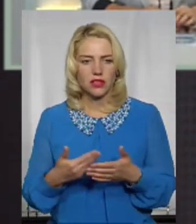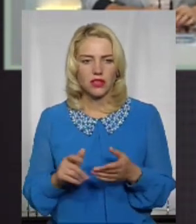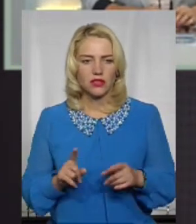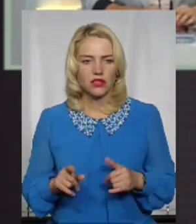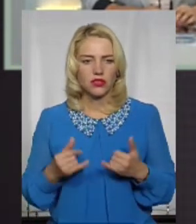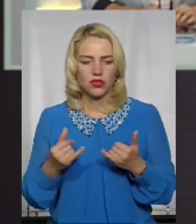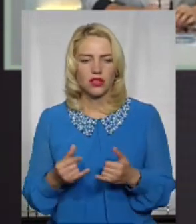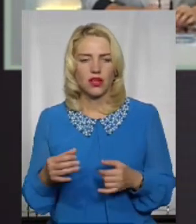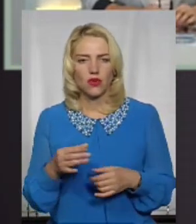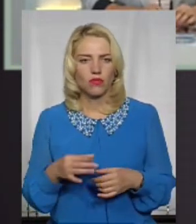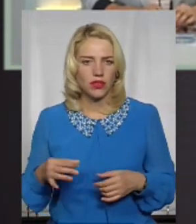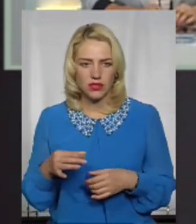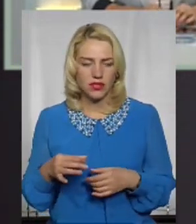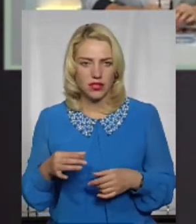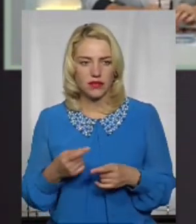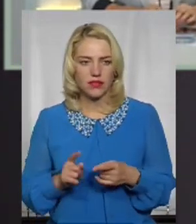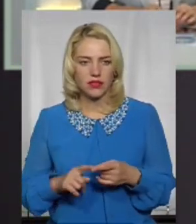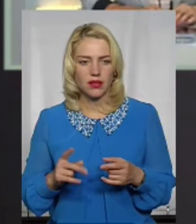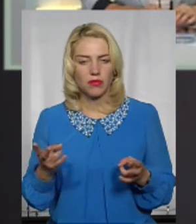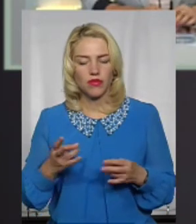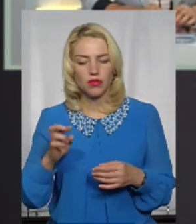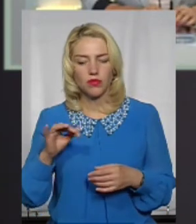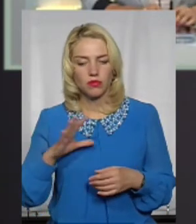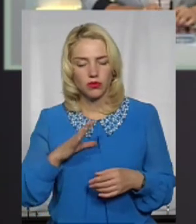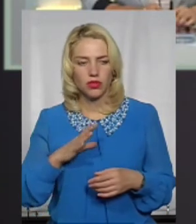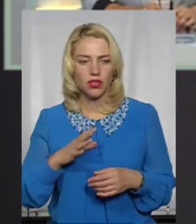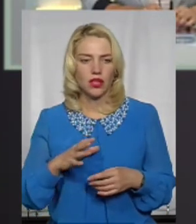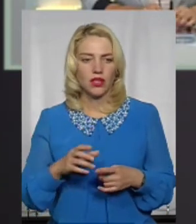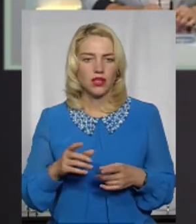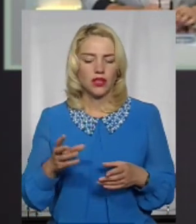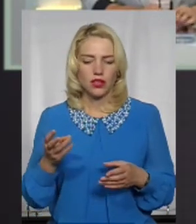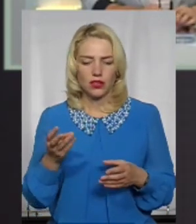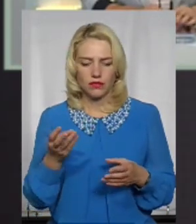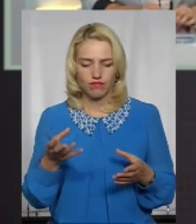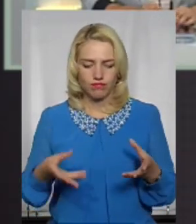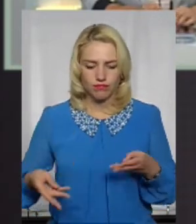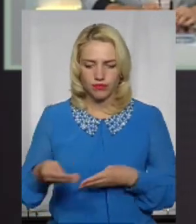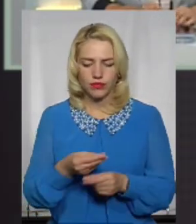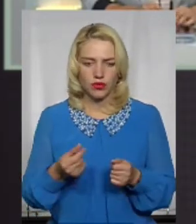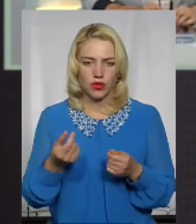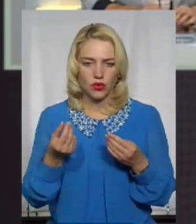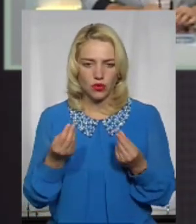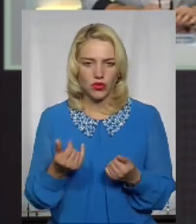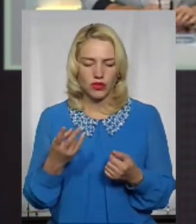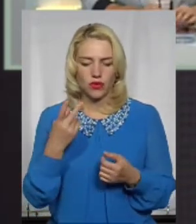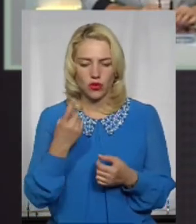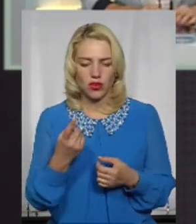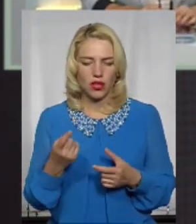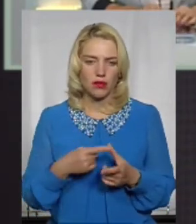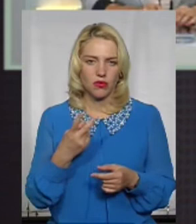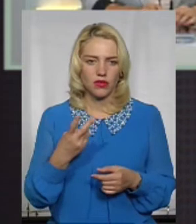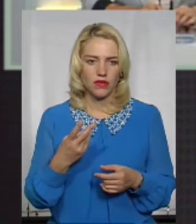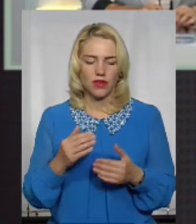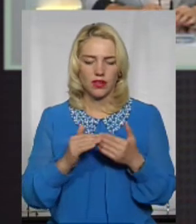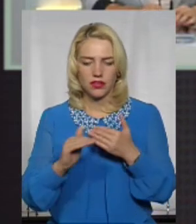міста, це для області мало би бути кооперування всіх коштів, і десь одна-дві звалища таких, ну, я маю